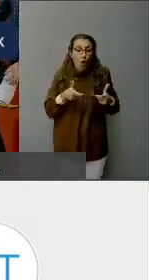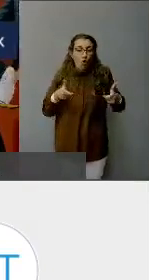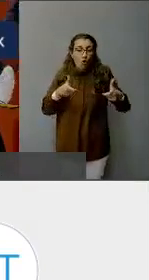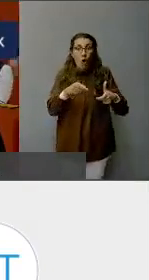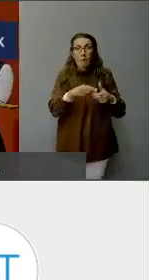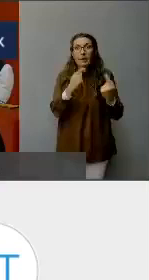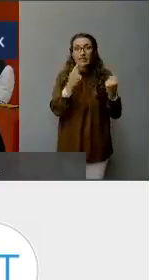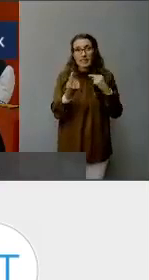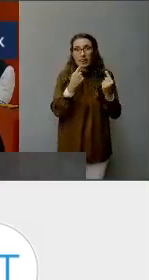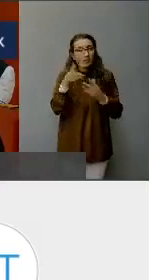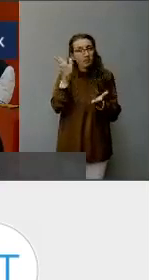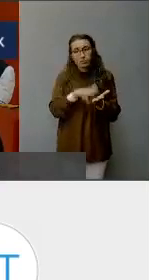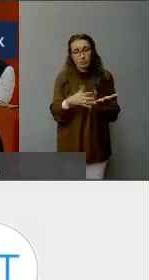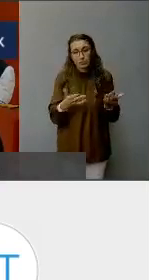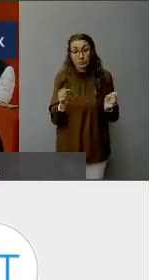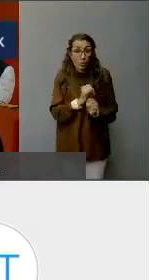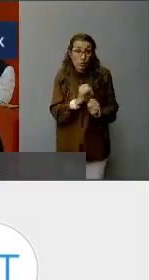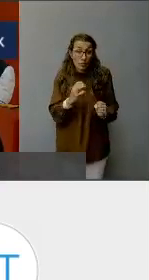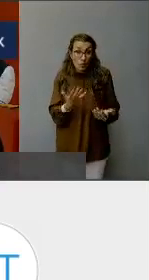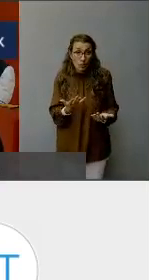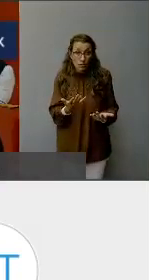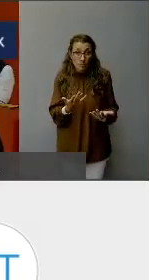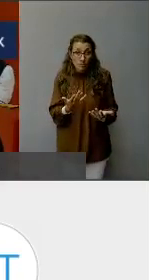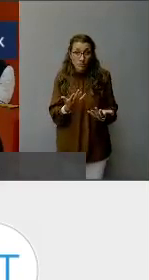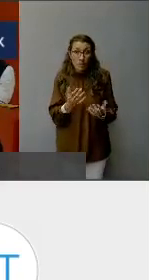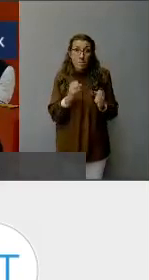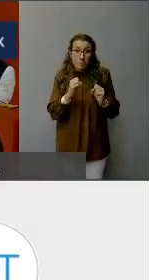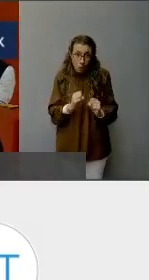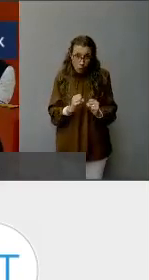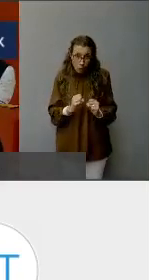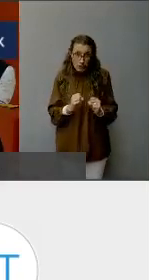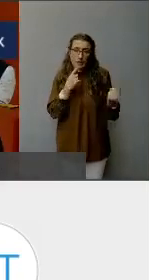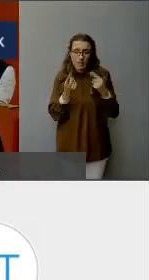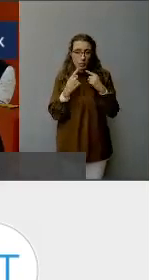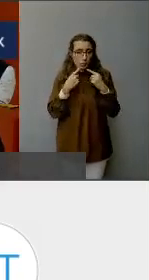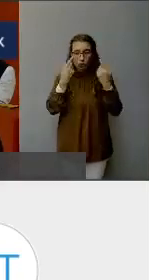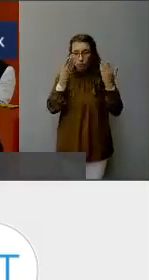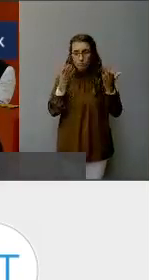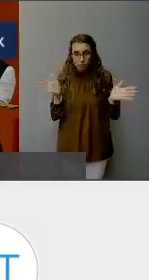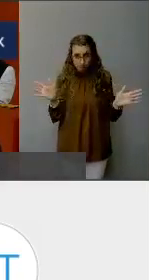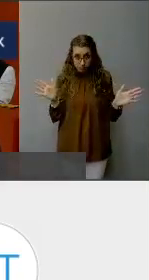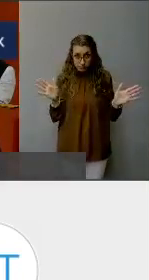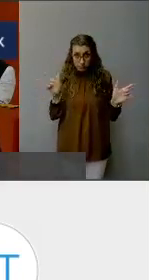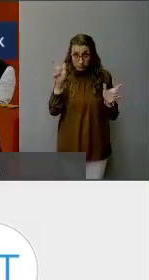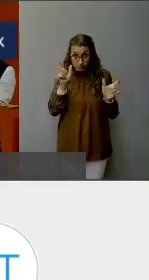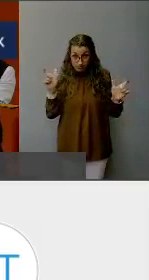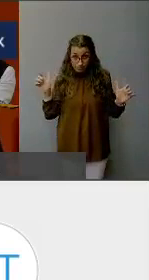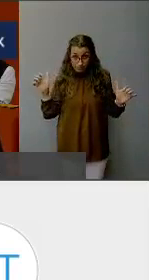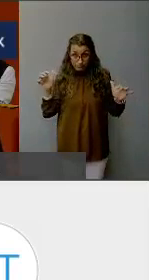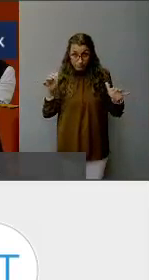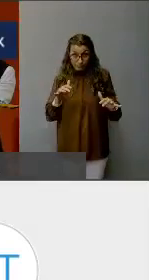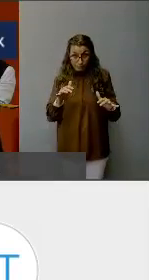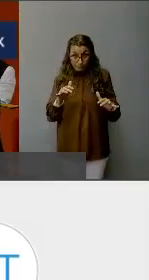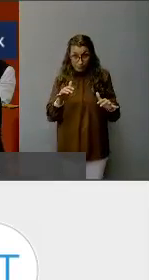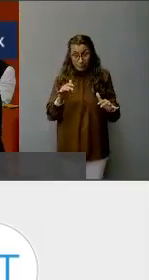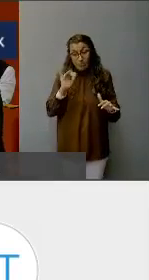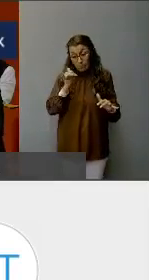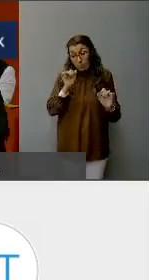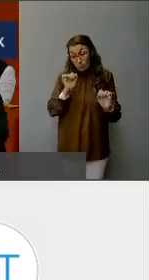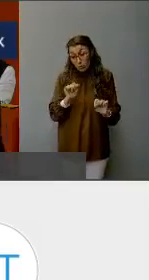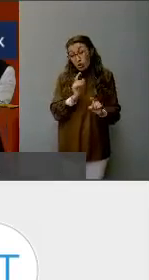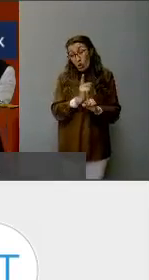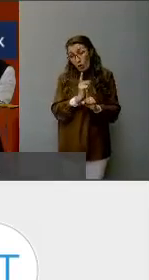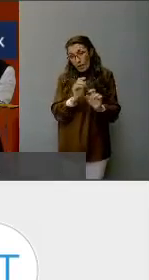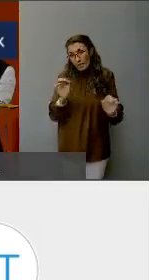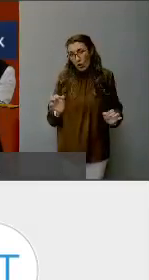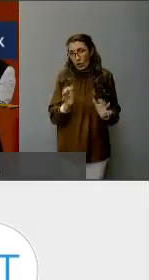consigliare sono ancora di aprire che la discussione perché poteva davvero essere una opportunità più ampia per che